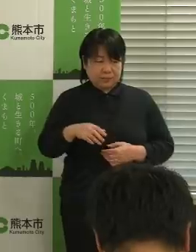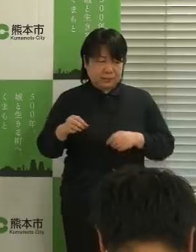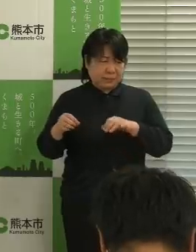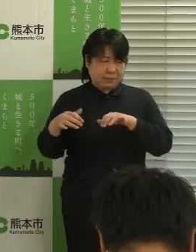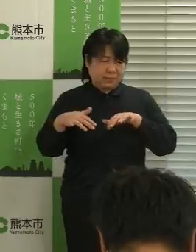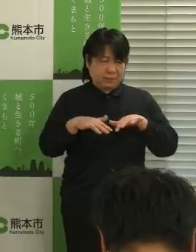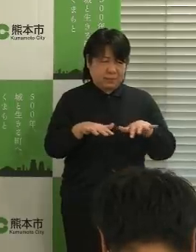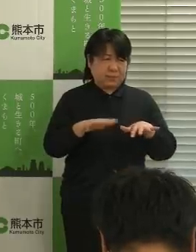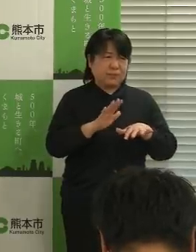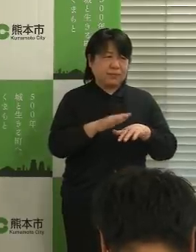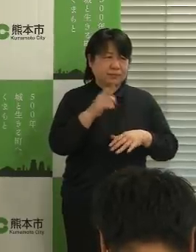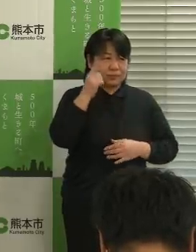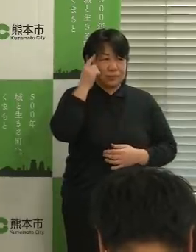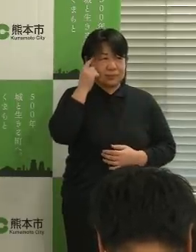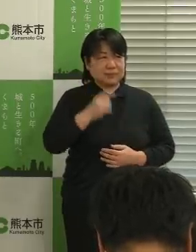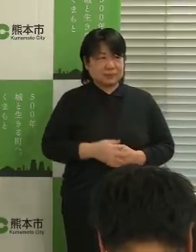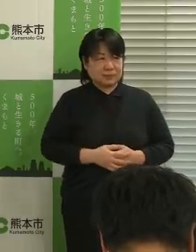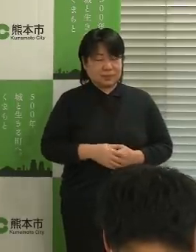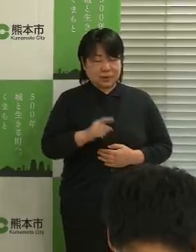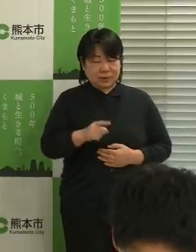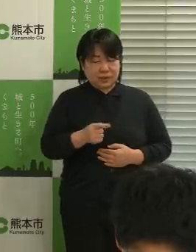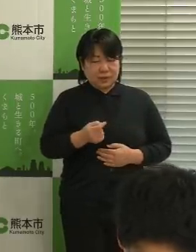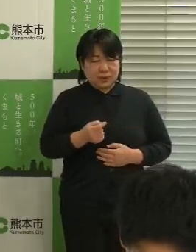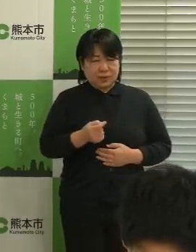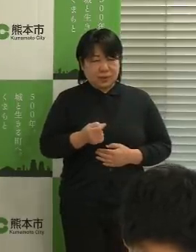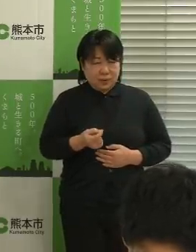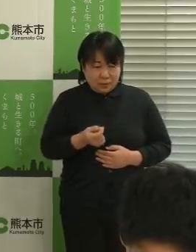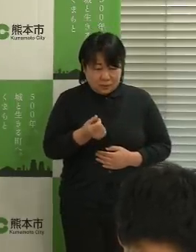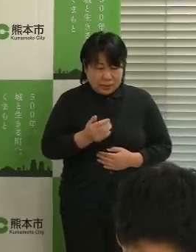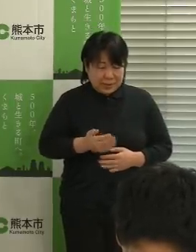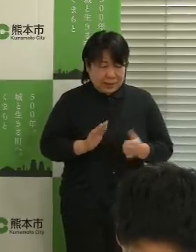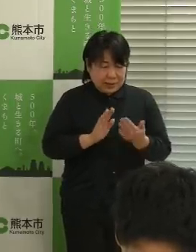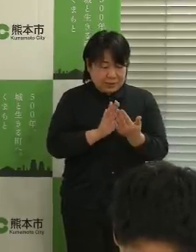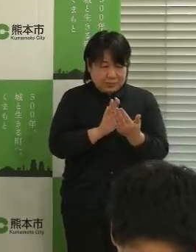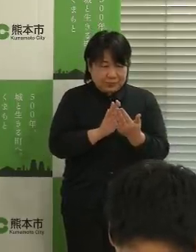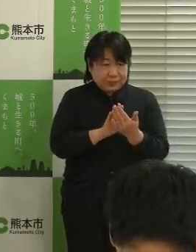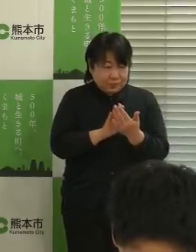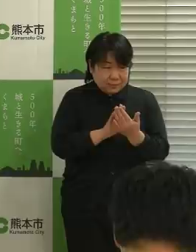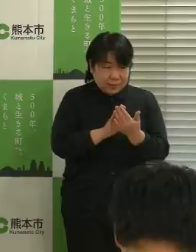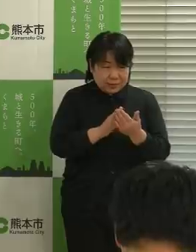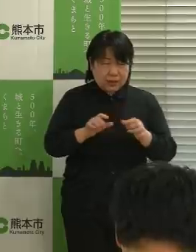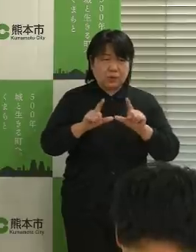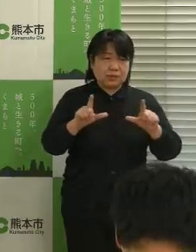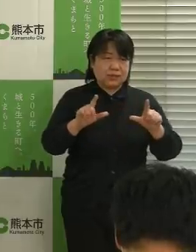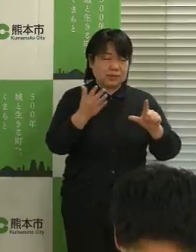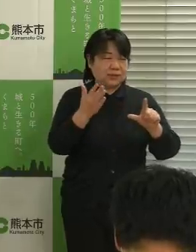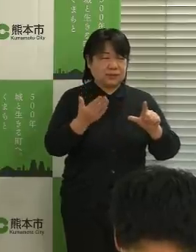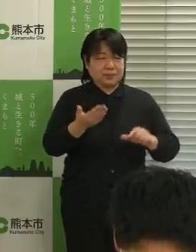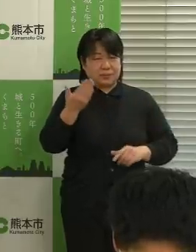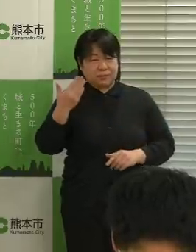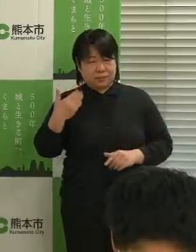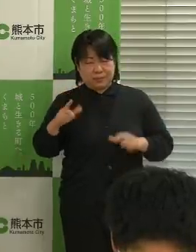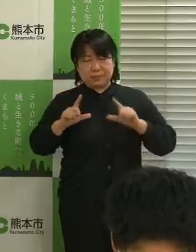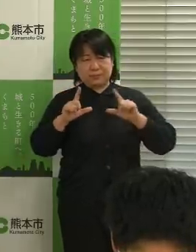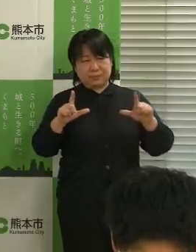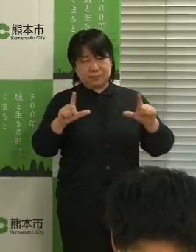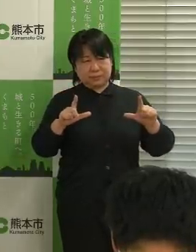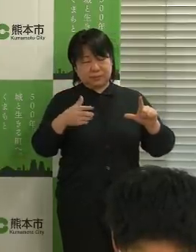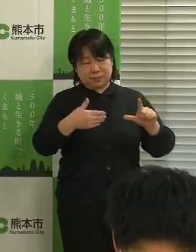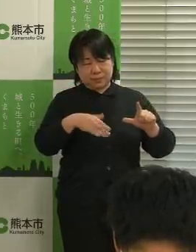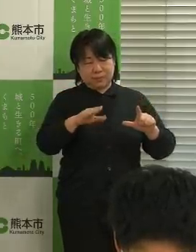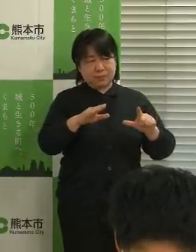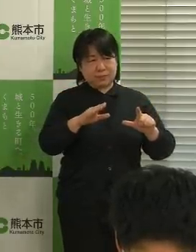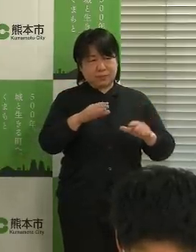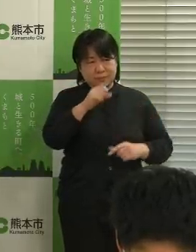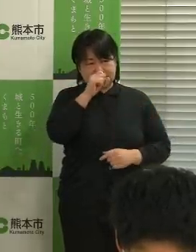るんですが、やはりこれを直前にお知らせするよりもですね、やっぱり早くお知らせする、そして判断をした方がいいという、まあ、そういうことでござい